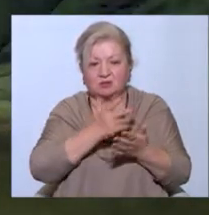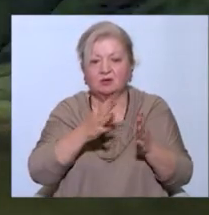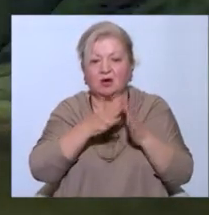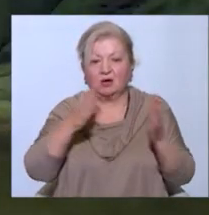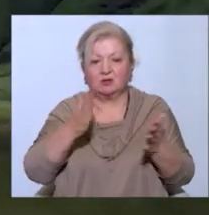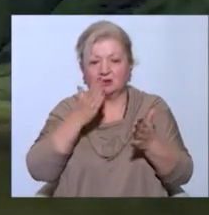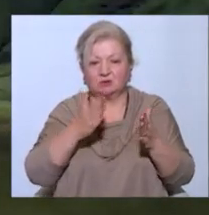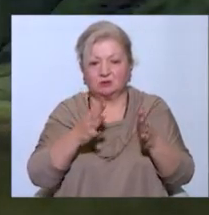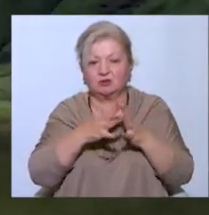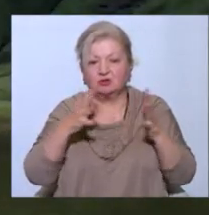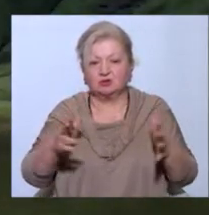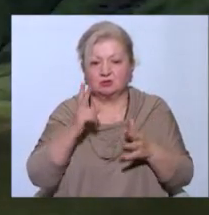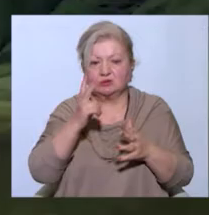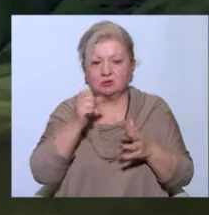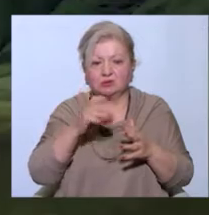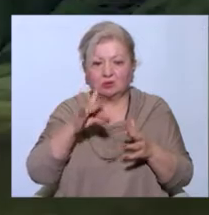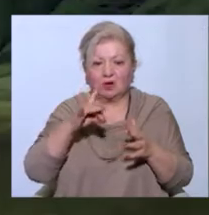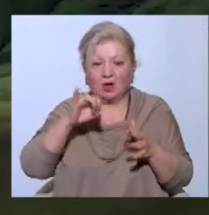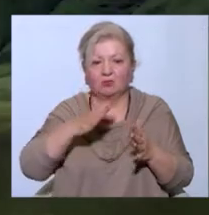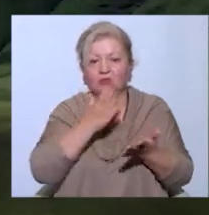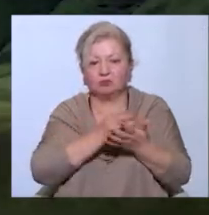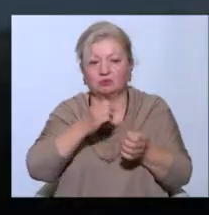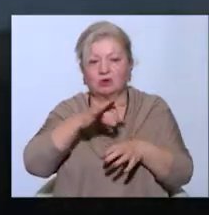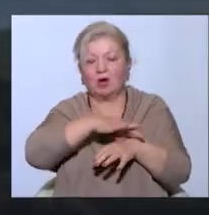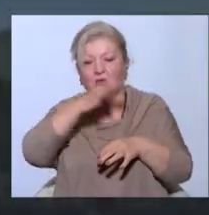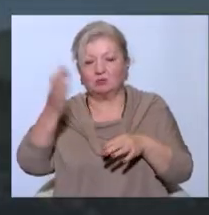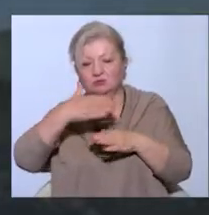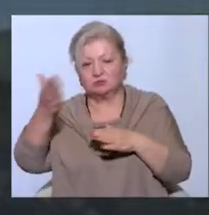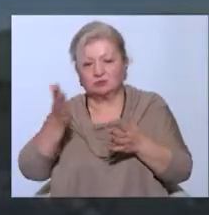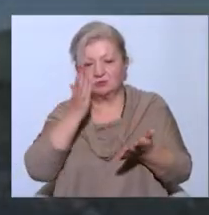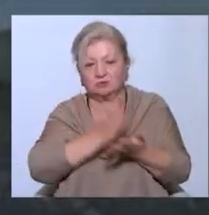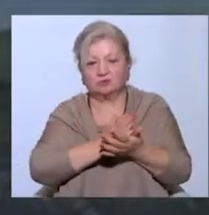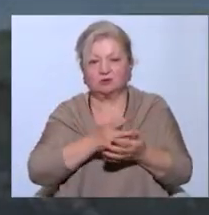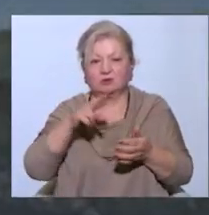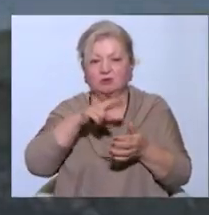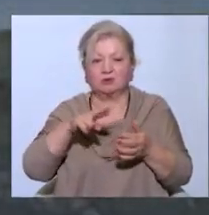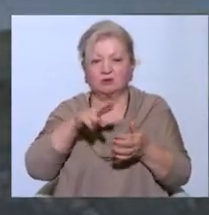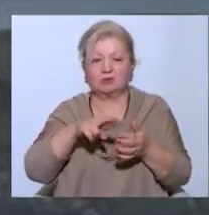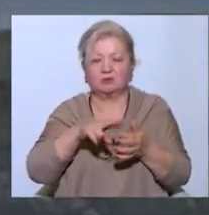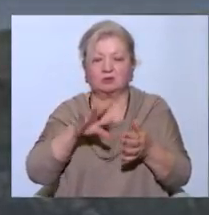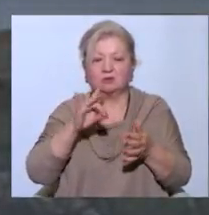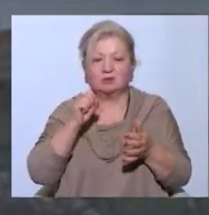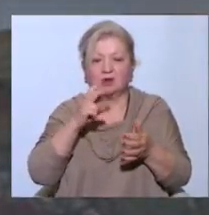კარუ და უფრო სამხრეთისკენ და სამხრეთ აღმოსავლეთისკენ გახლავთ დრაკონის და კაპის მთები.